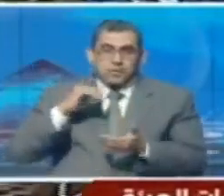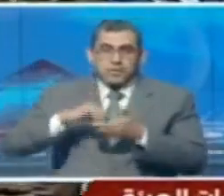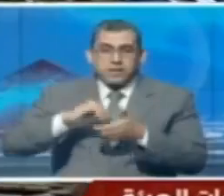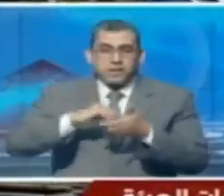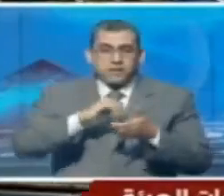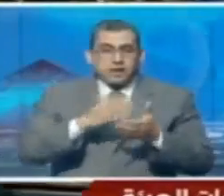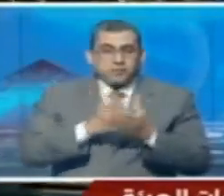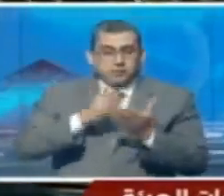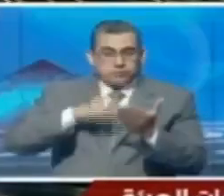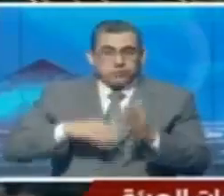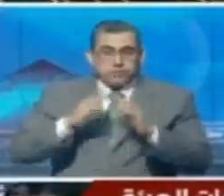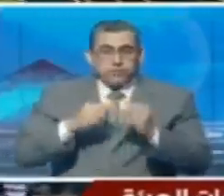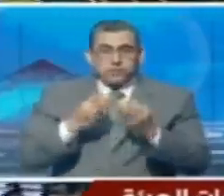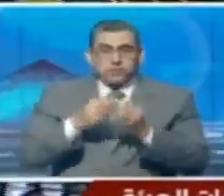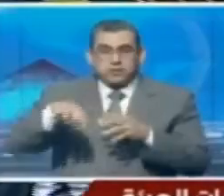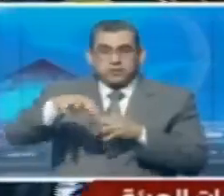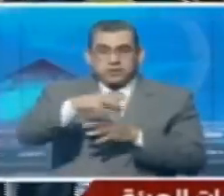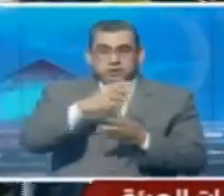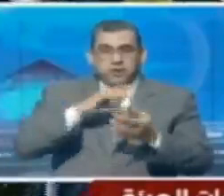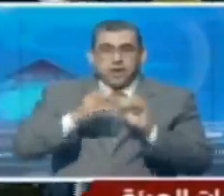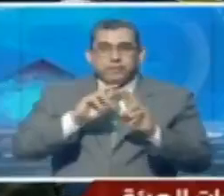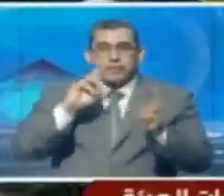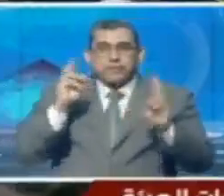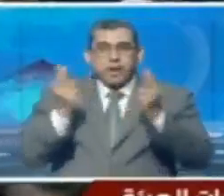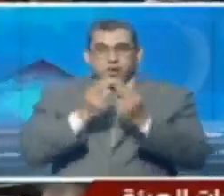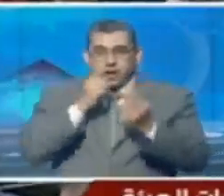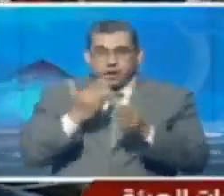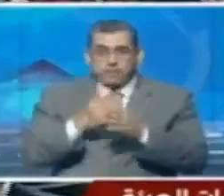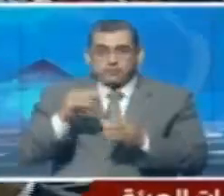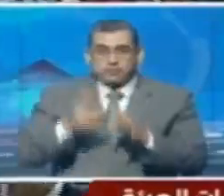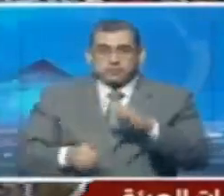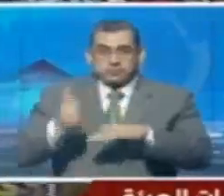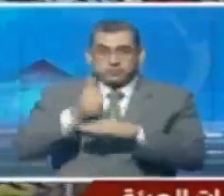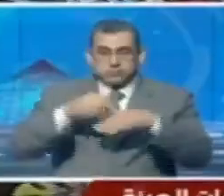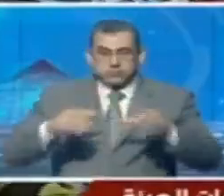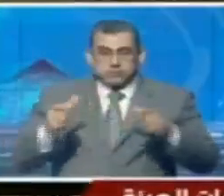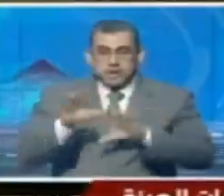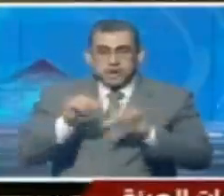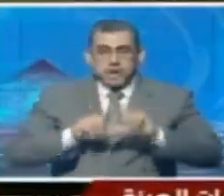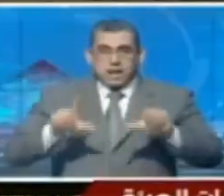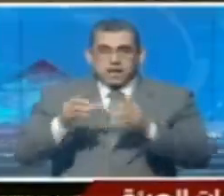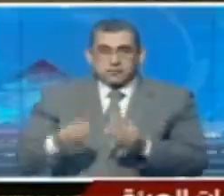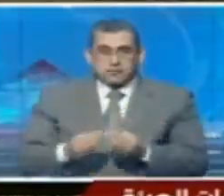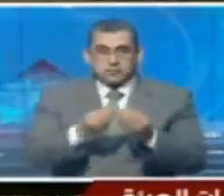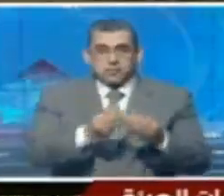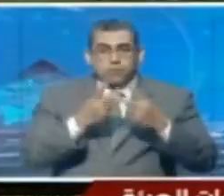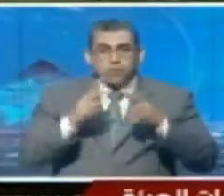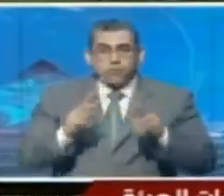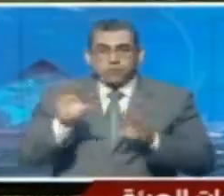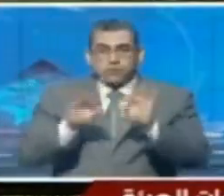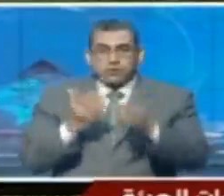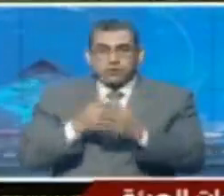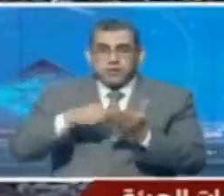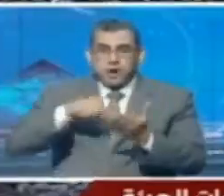التي وقعتها مصر مع دول ومؤسسات دولية أحالها المجلس إلى اللجان المختصة. الموافقة طالت أيضا